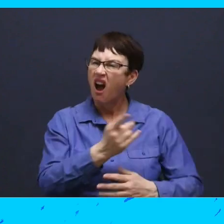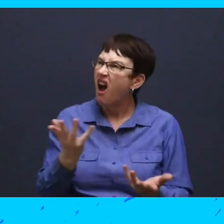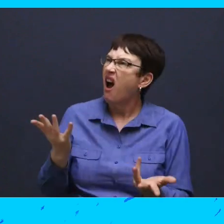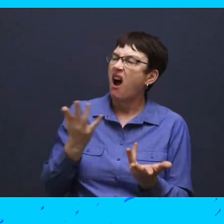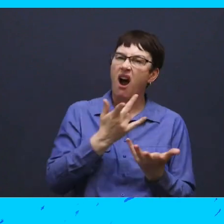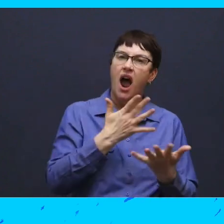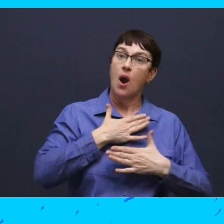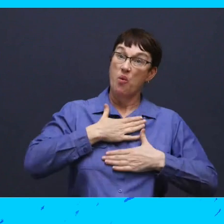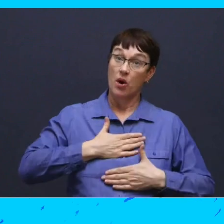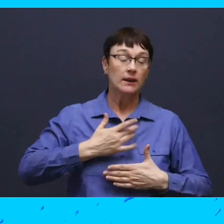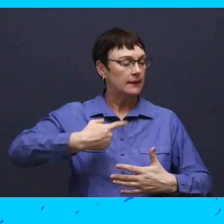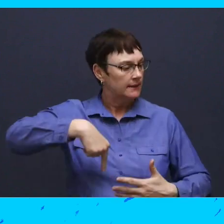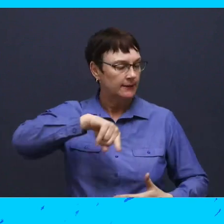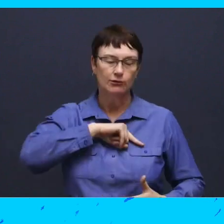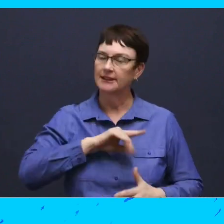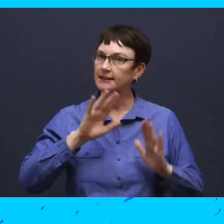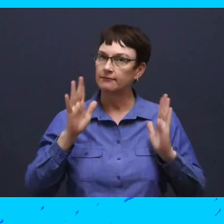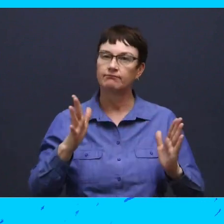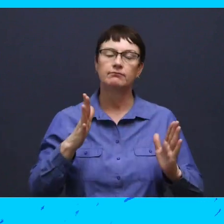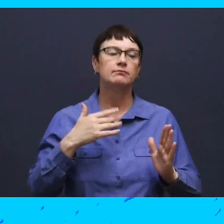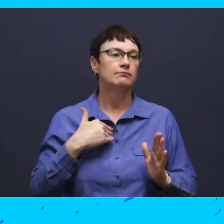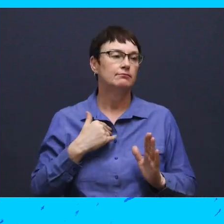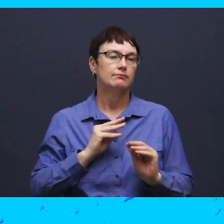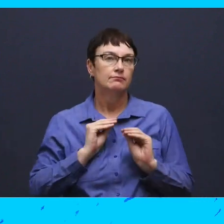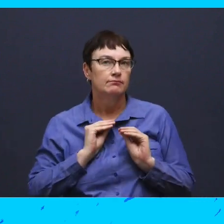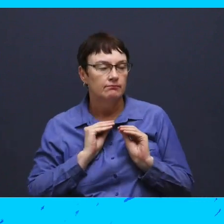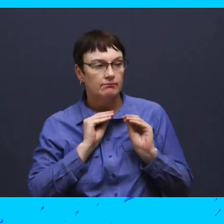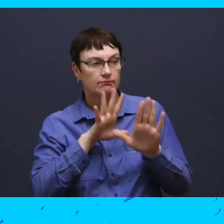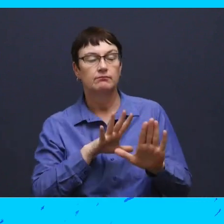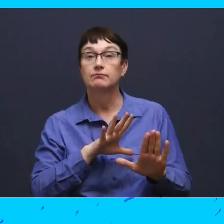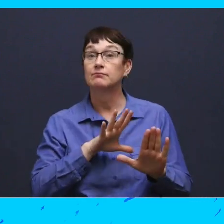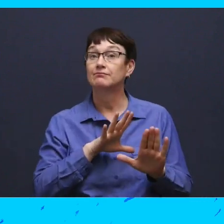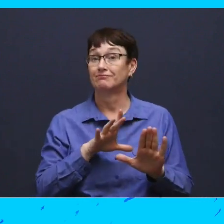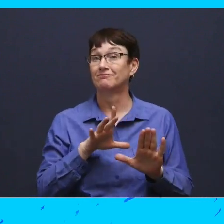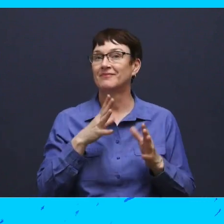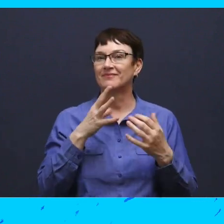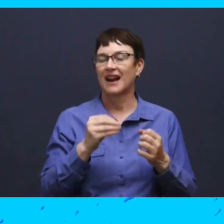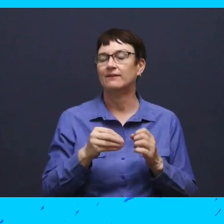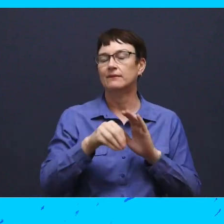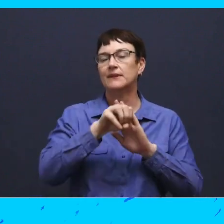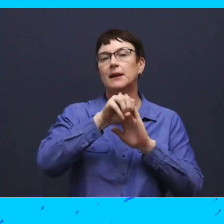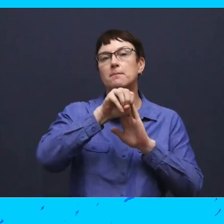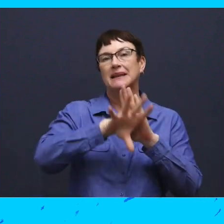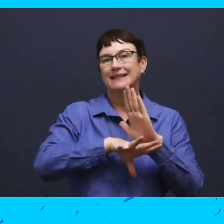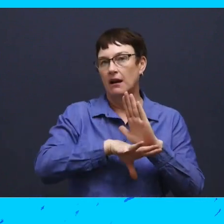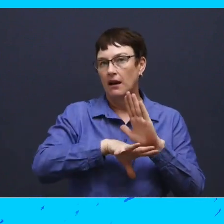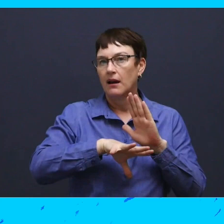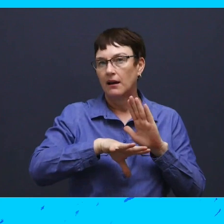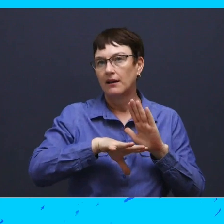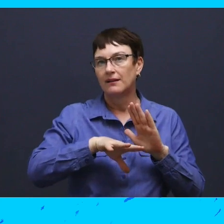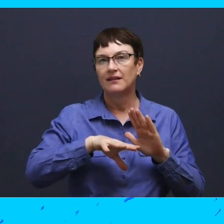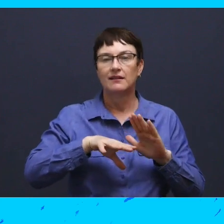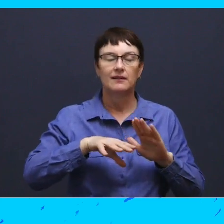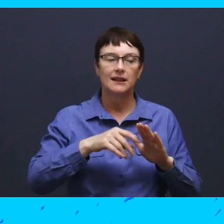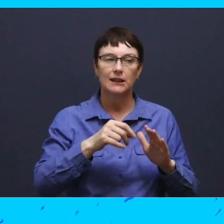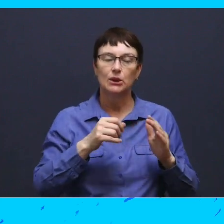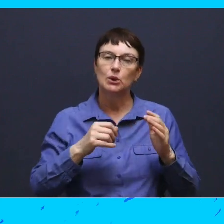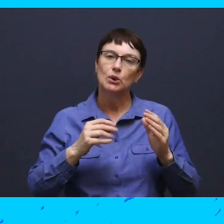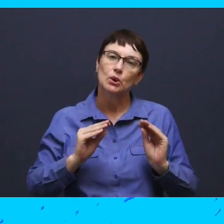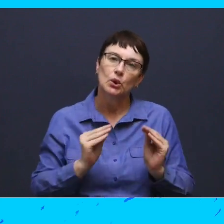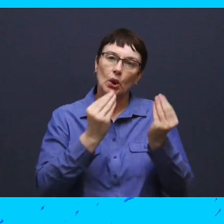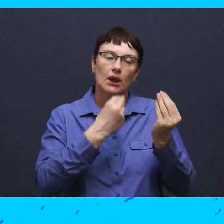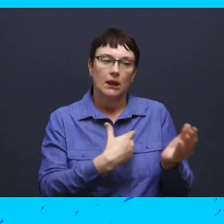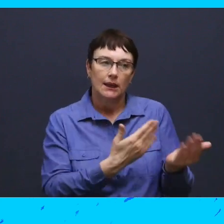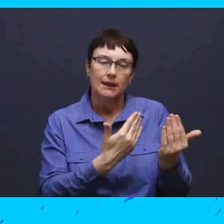services perception moderne, que les femmes soient actives. Et nous